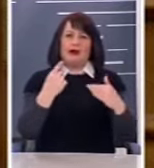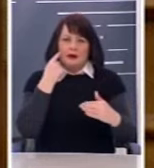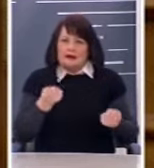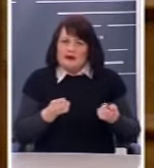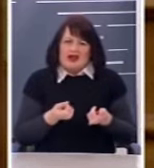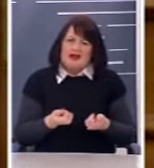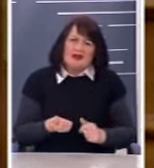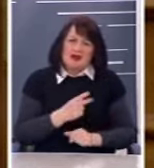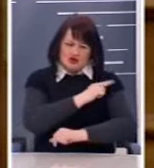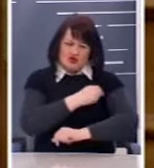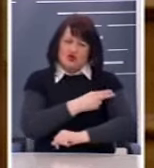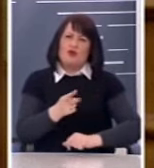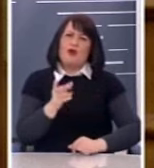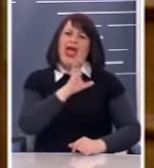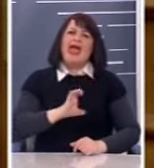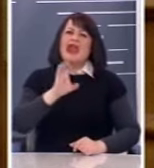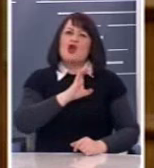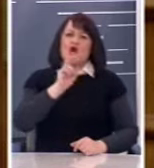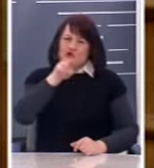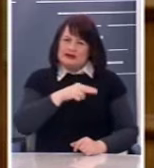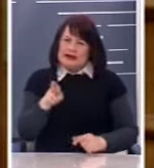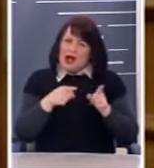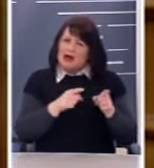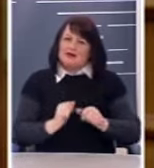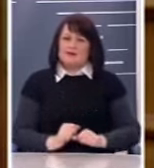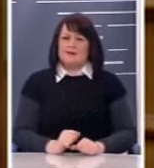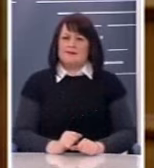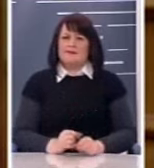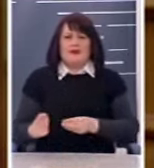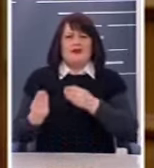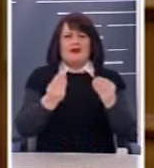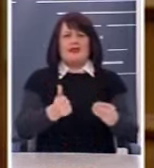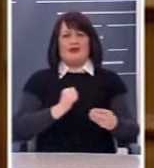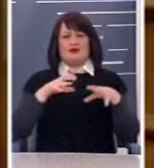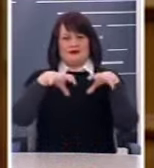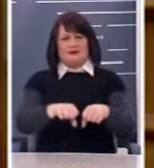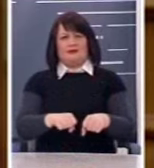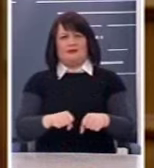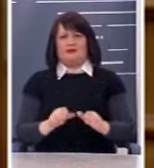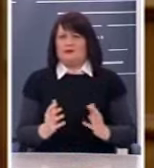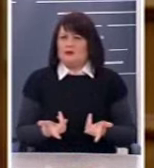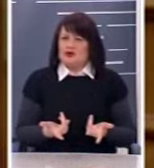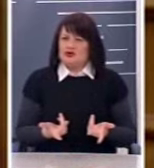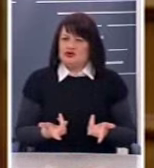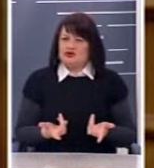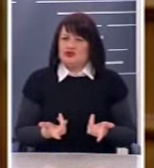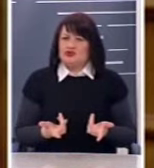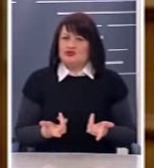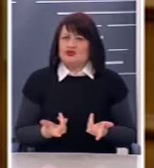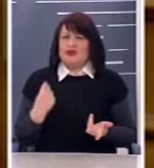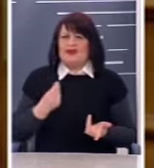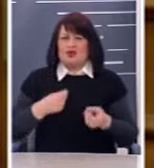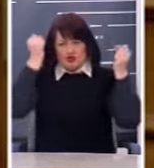για το πώς το νοσοκομείο αυτό βρέθηκε στα χέρια ιδιωτών προς μεγάλη ζημιά του